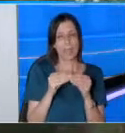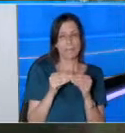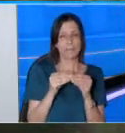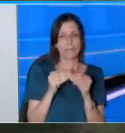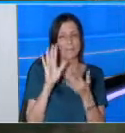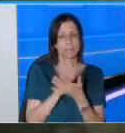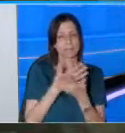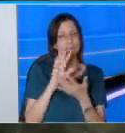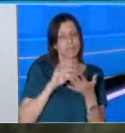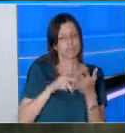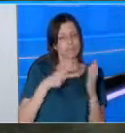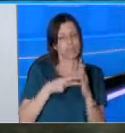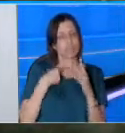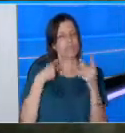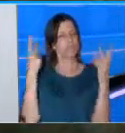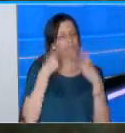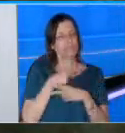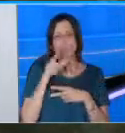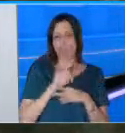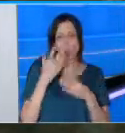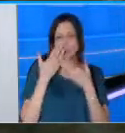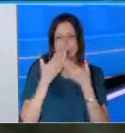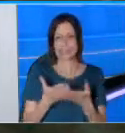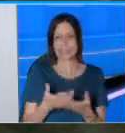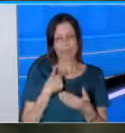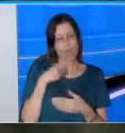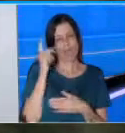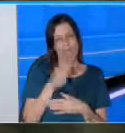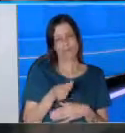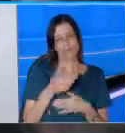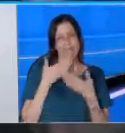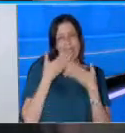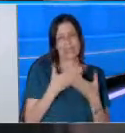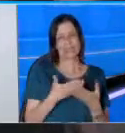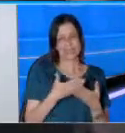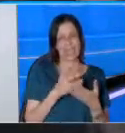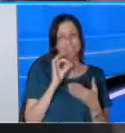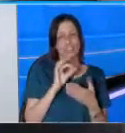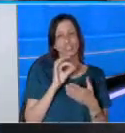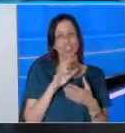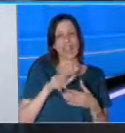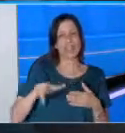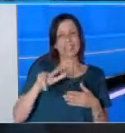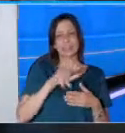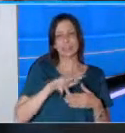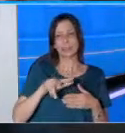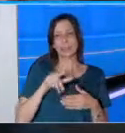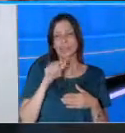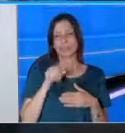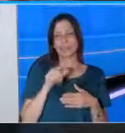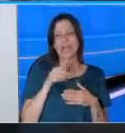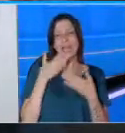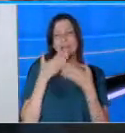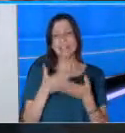המדיניות, ואני מבין שהדבר הזה לא עוזר, ואנחנו חייבים את עזרת הציבור. רק עזרת הציבור היא למעשה